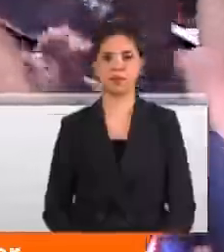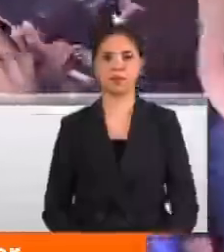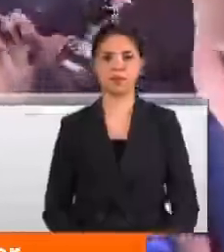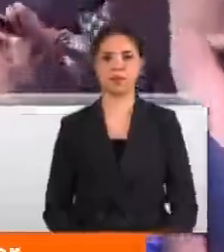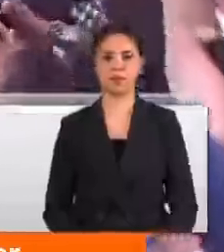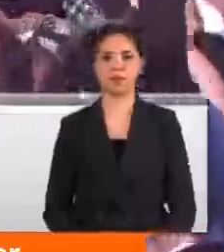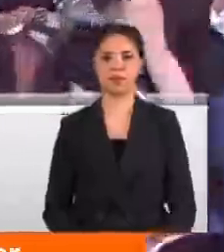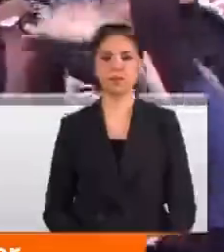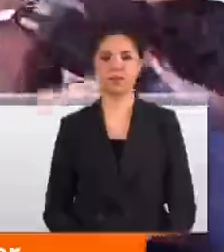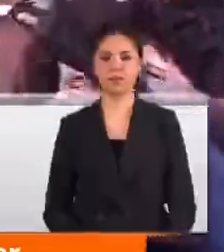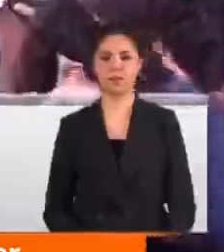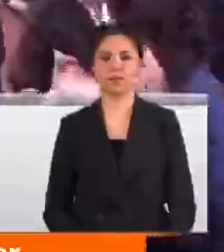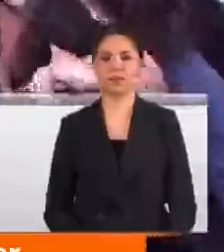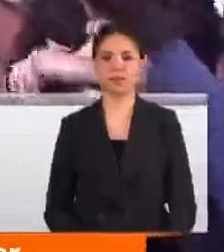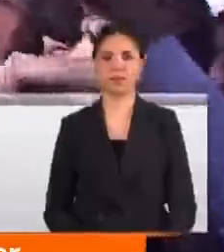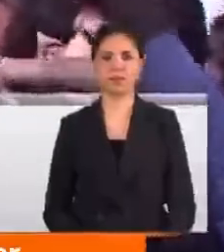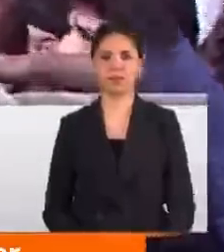sormayanlara, biz onu